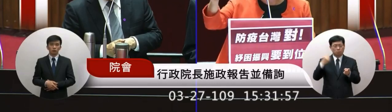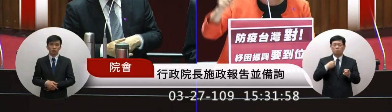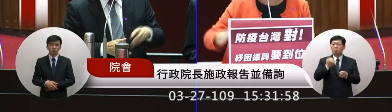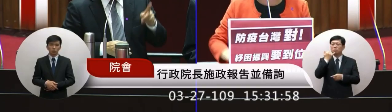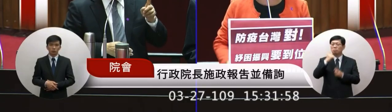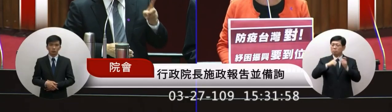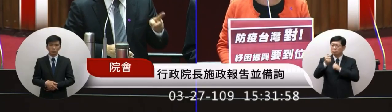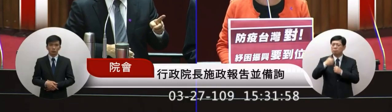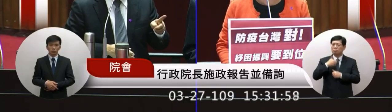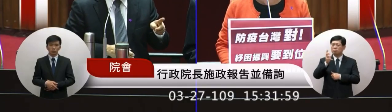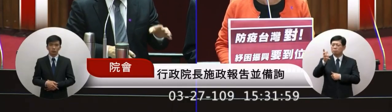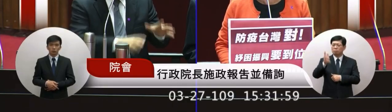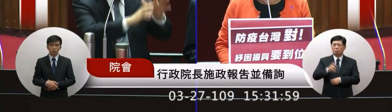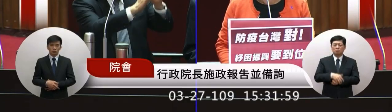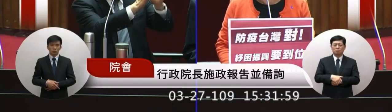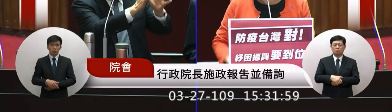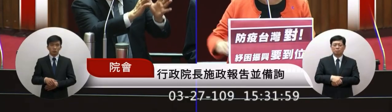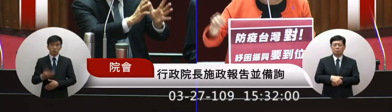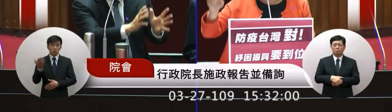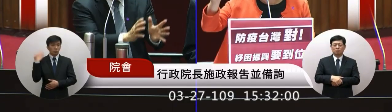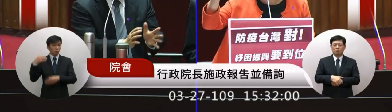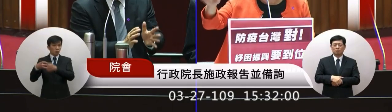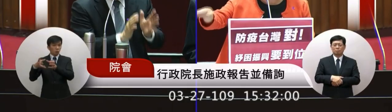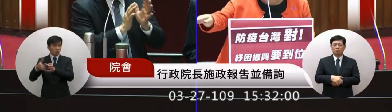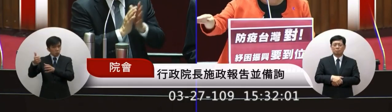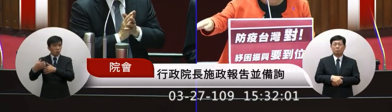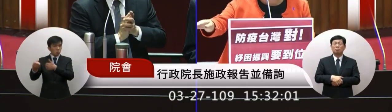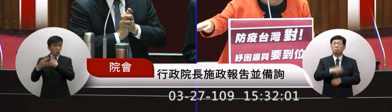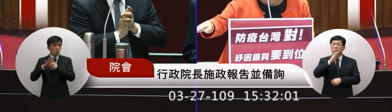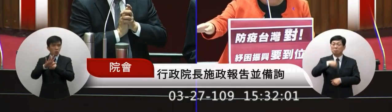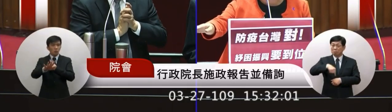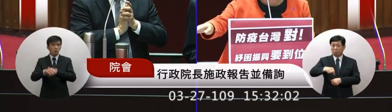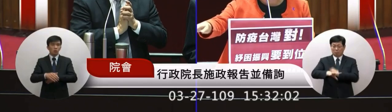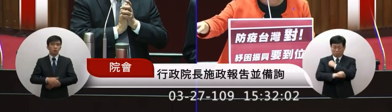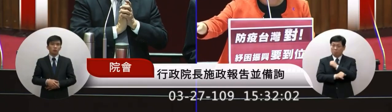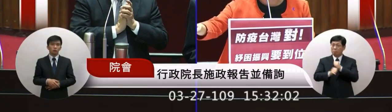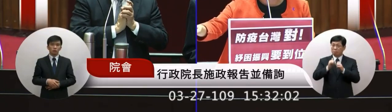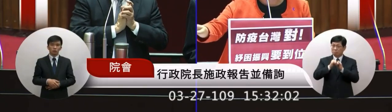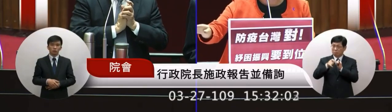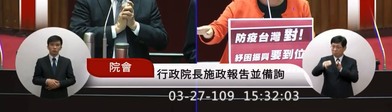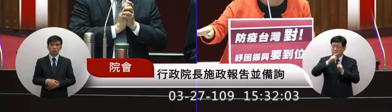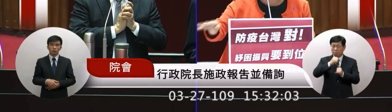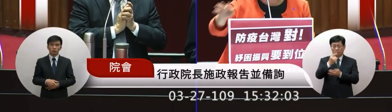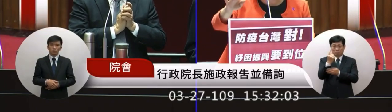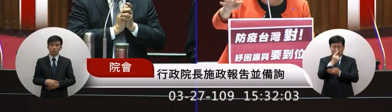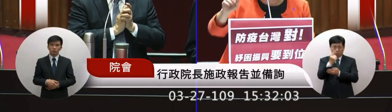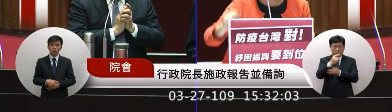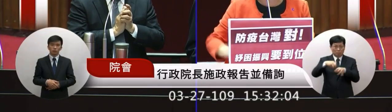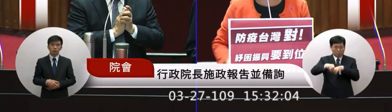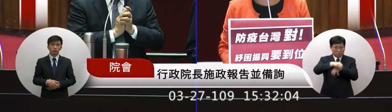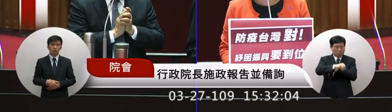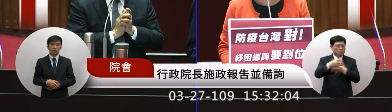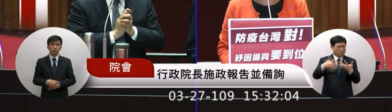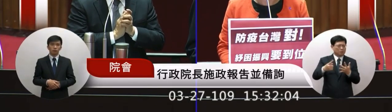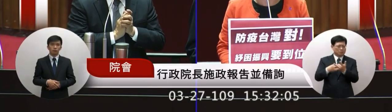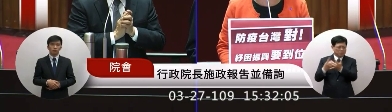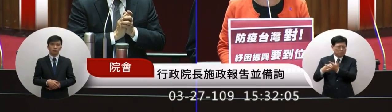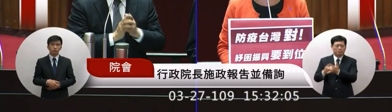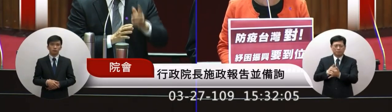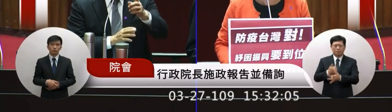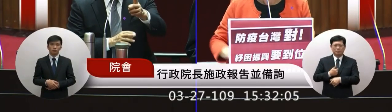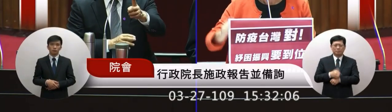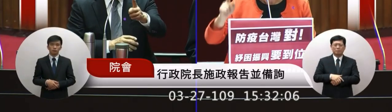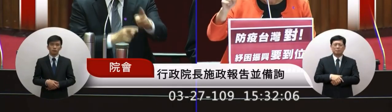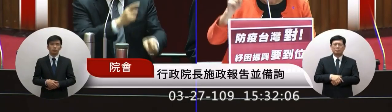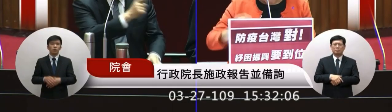你回去再继续。 台建部长讲。一绝对 到了基层的消防分队啊，哈，还很缺啦，还很缺